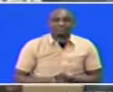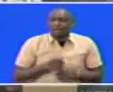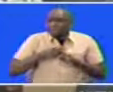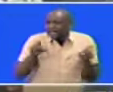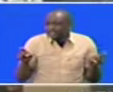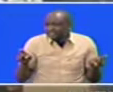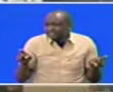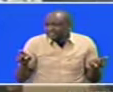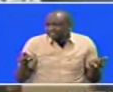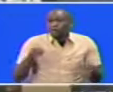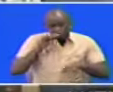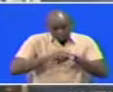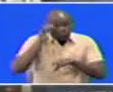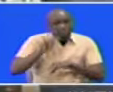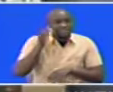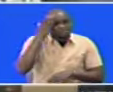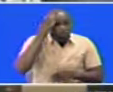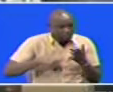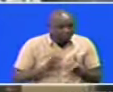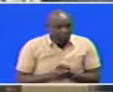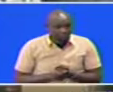Lakini ni vizuri tufahamu kwamba